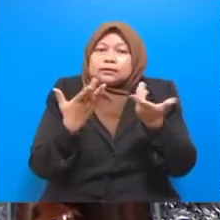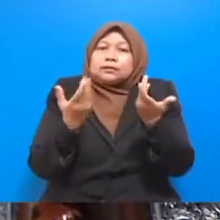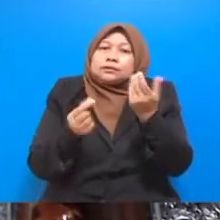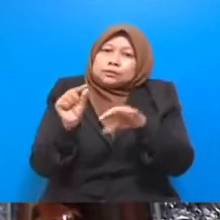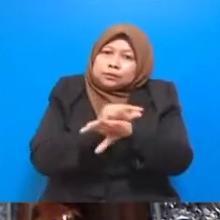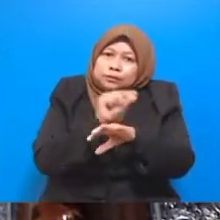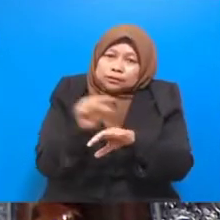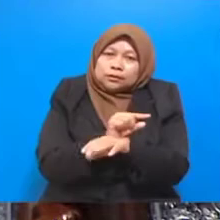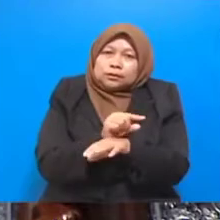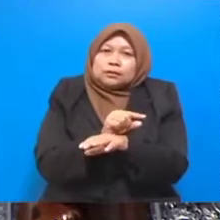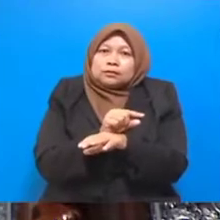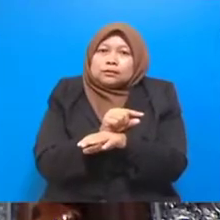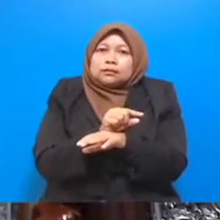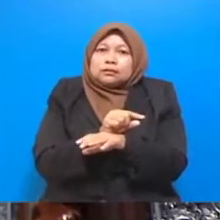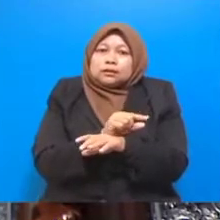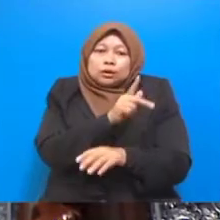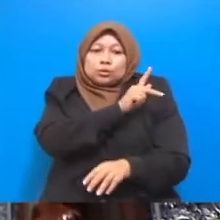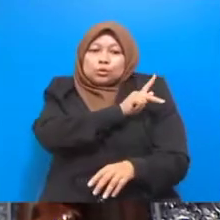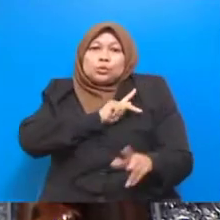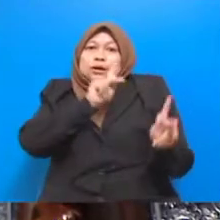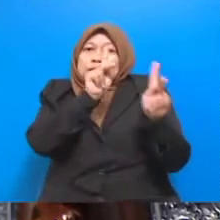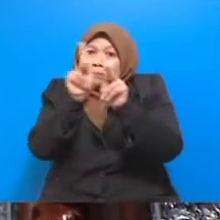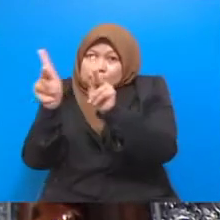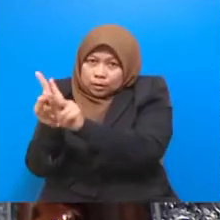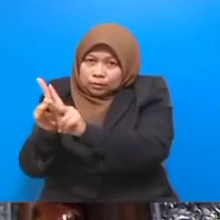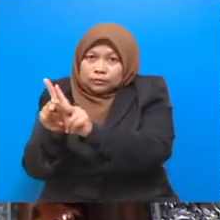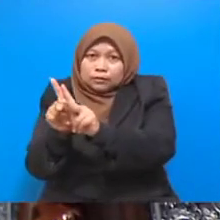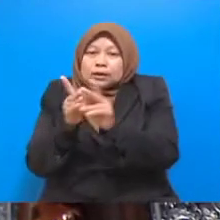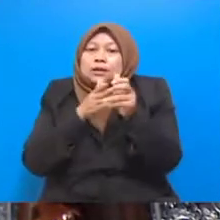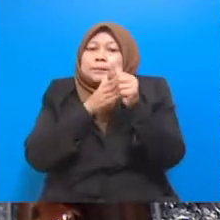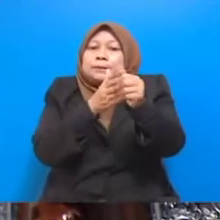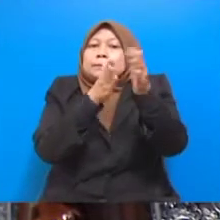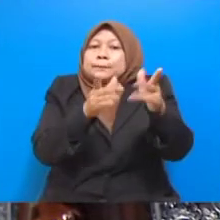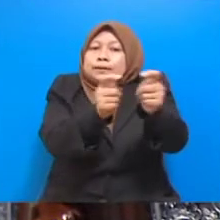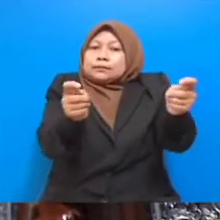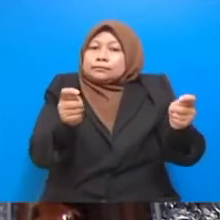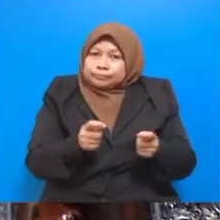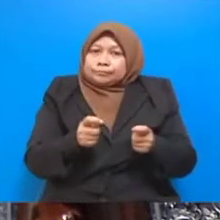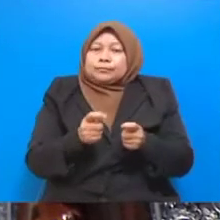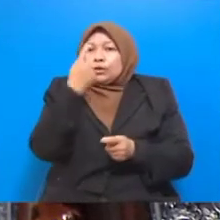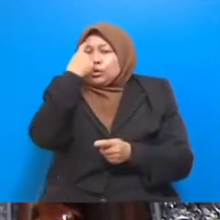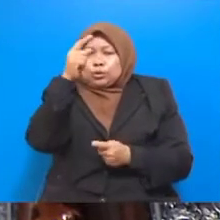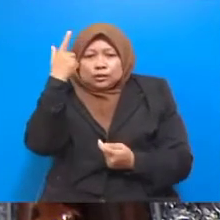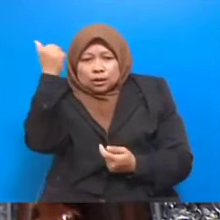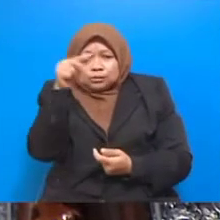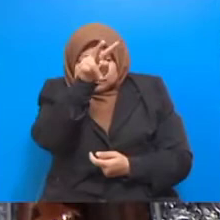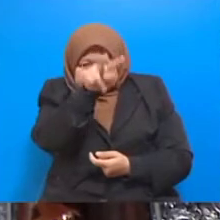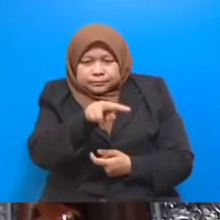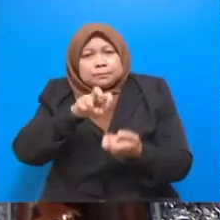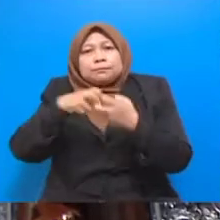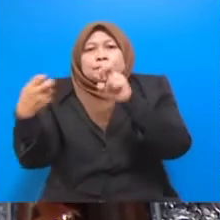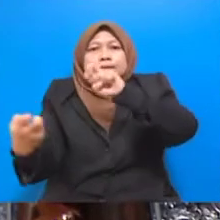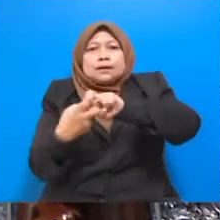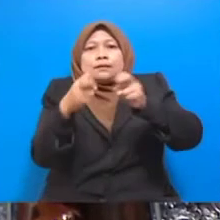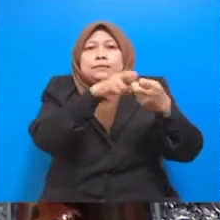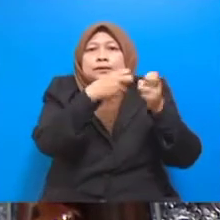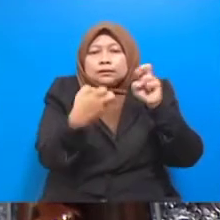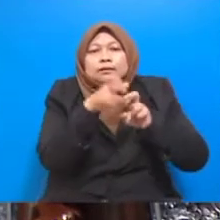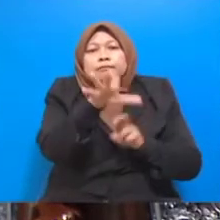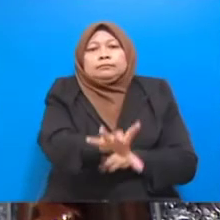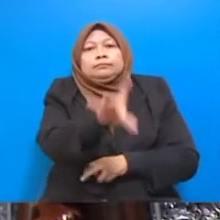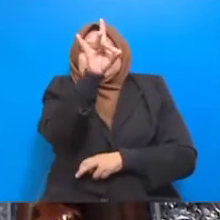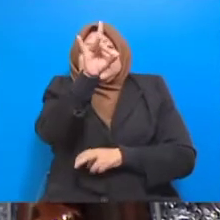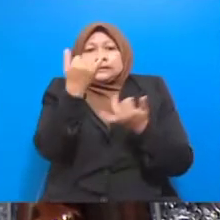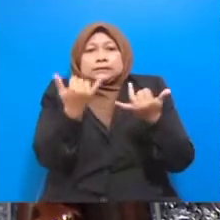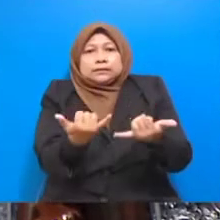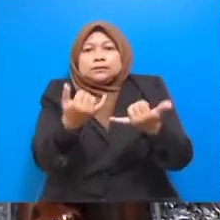menggunakan penghulu ataupun ppin tempatan untuk mengenal pasti masa ada masa adalah terutama mereka